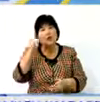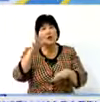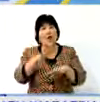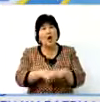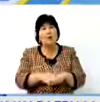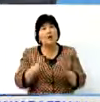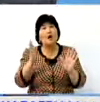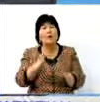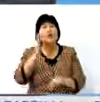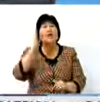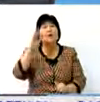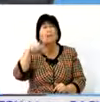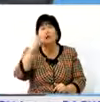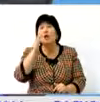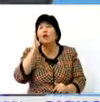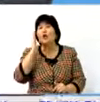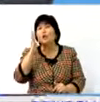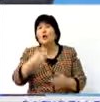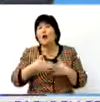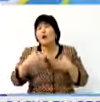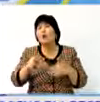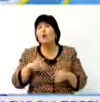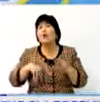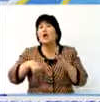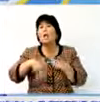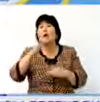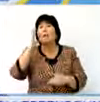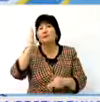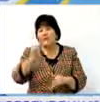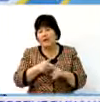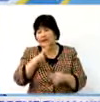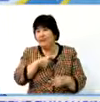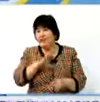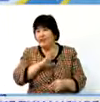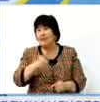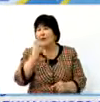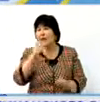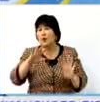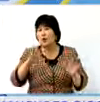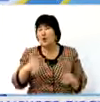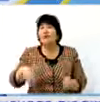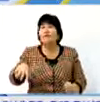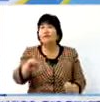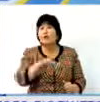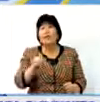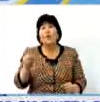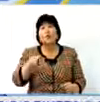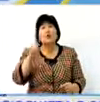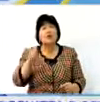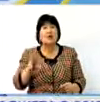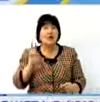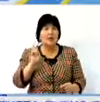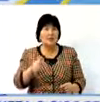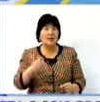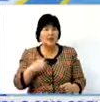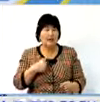обоснованный прогноз на ближайшие годы и более отдаленную перспективу. До этого времени не было ни одного случая в регионе, чтобы человек пришел к